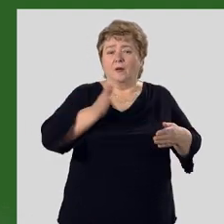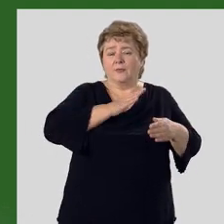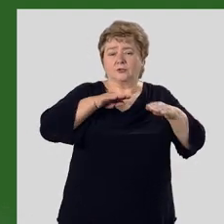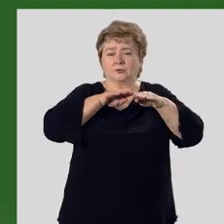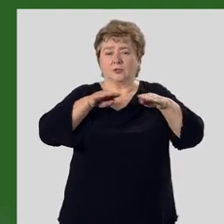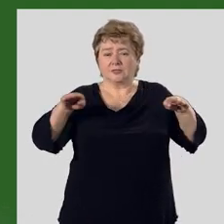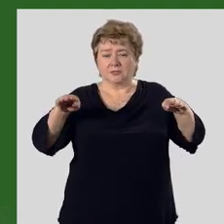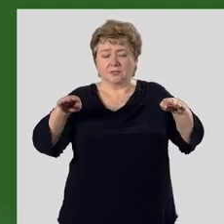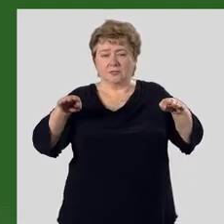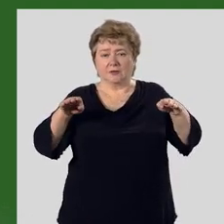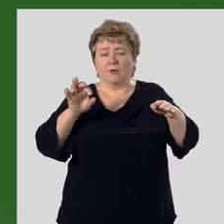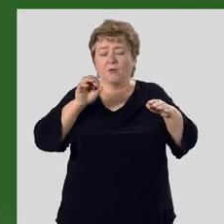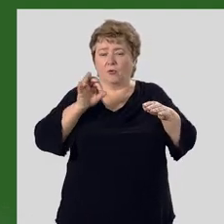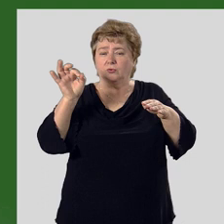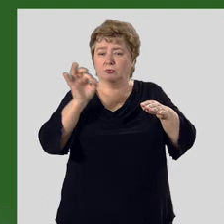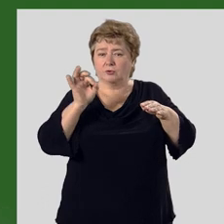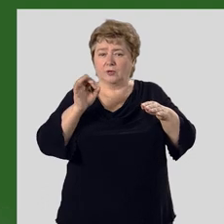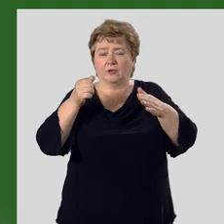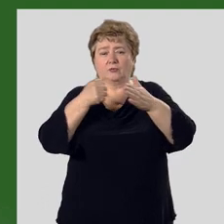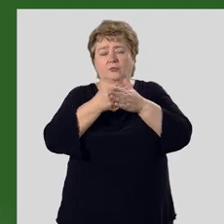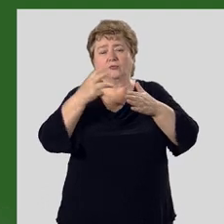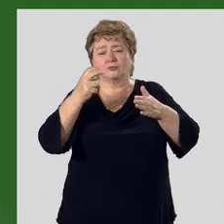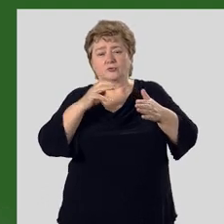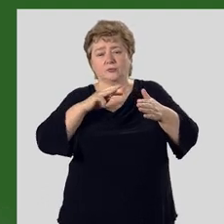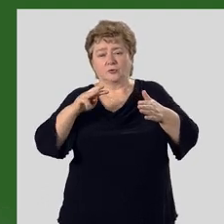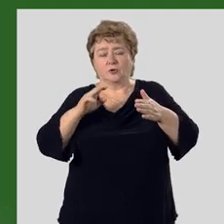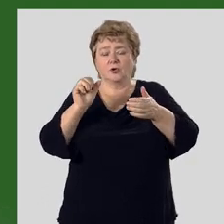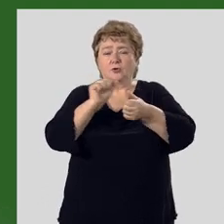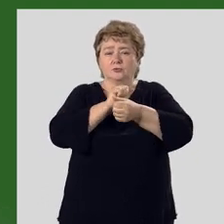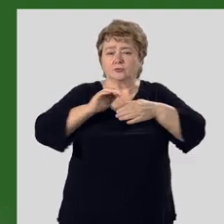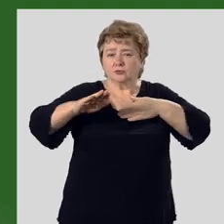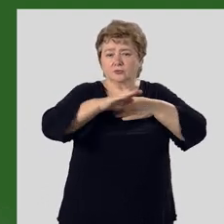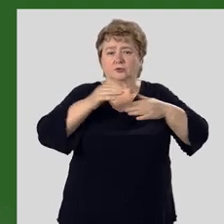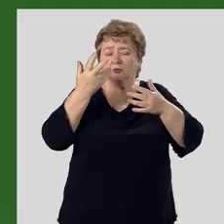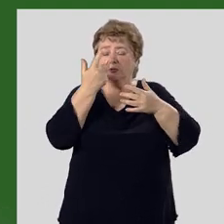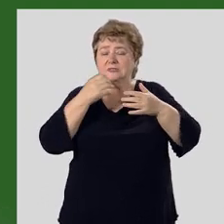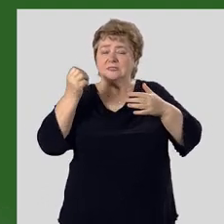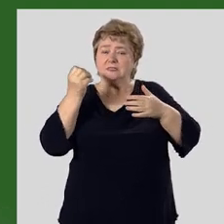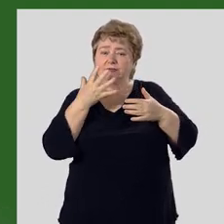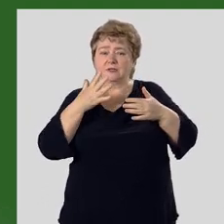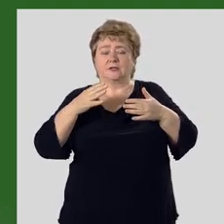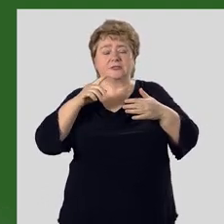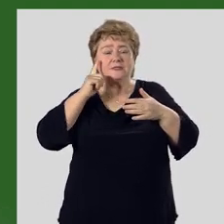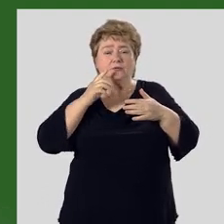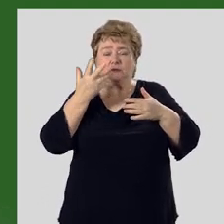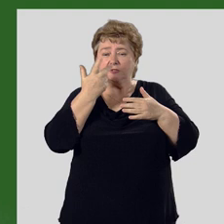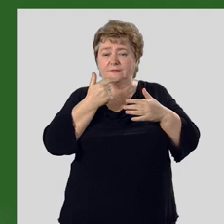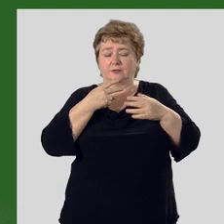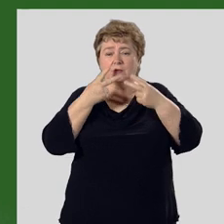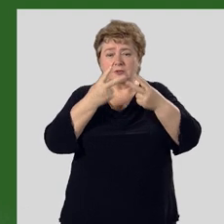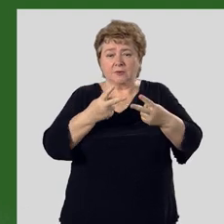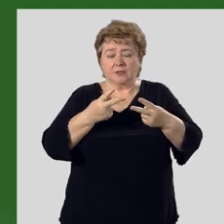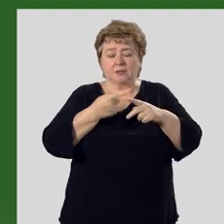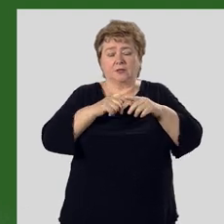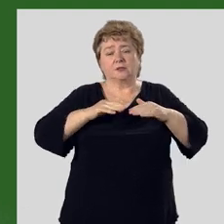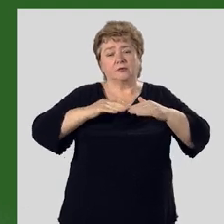Между горизонталями от 0 до 200 метров суша окрашена светло-зеленым цветом.